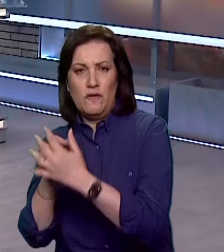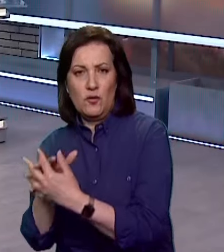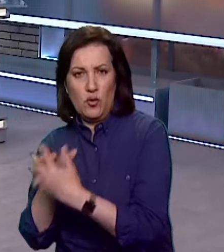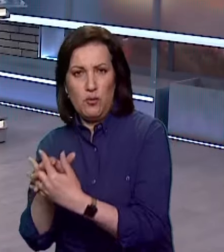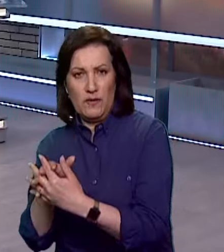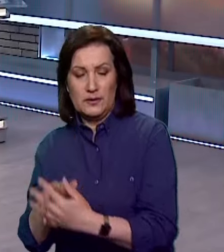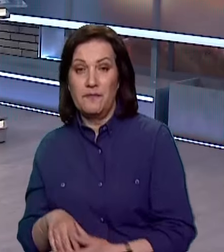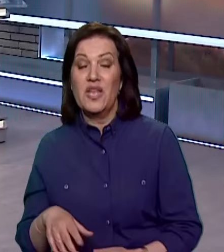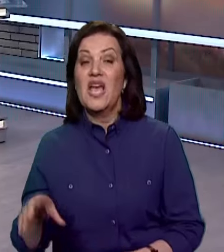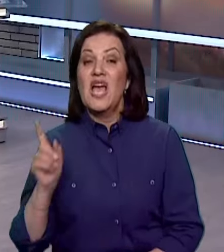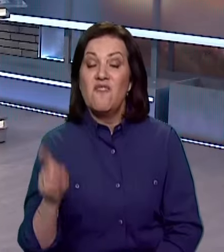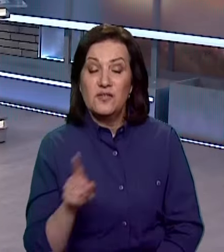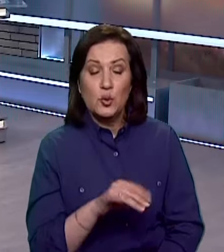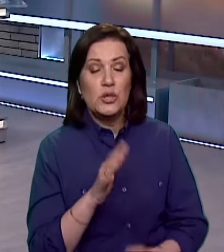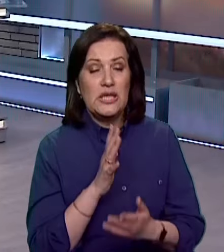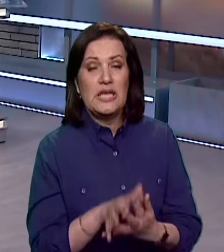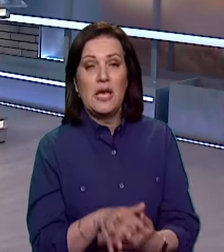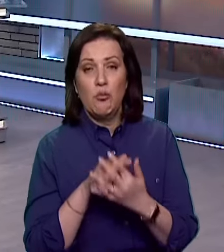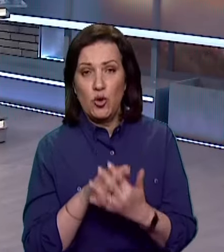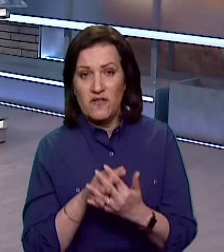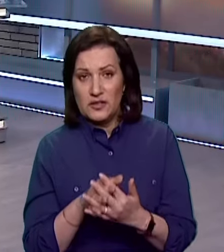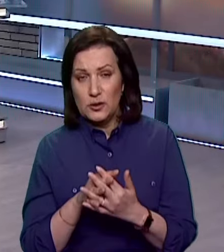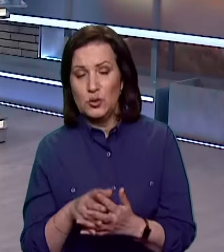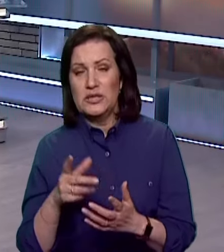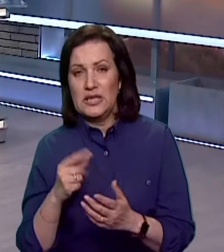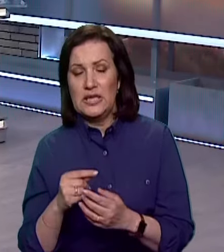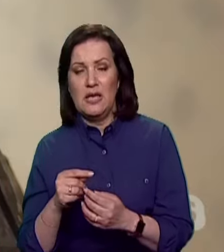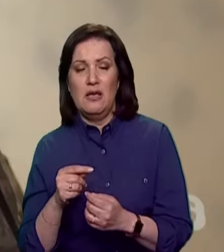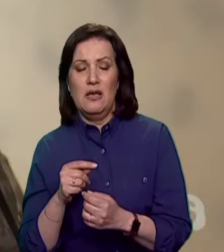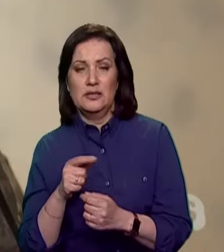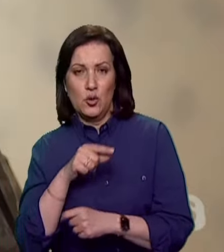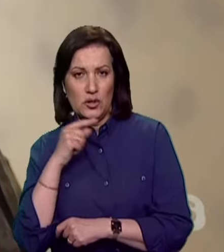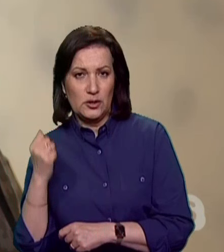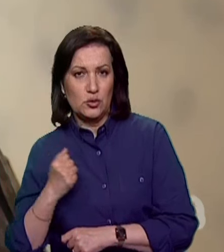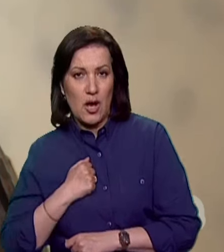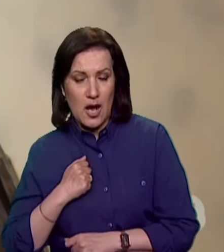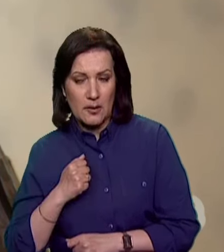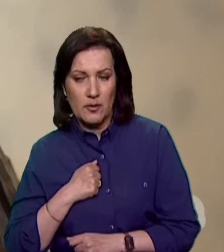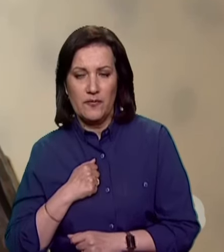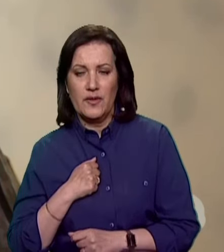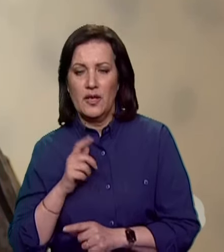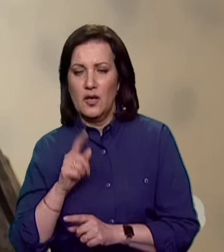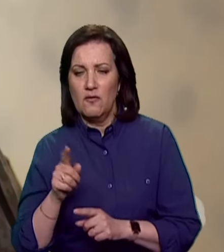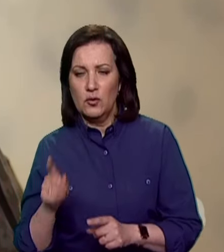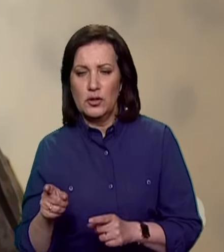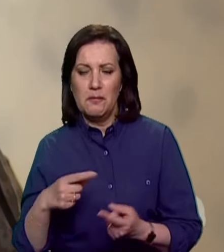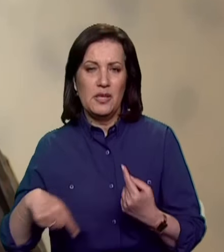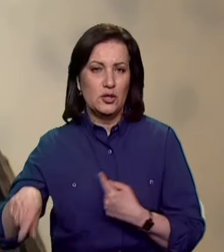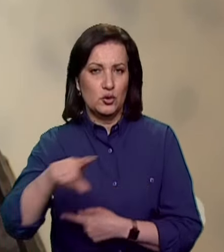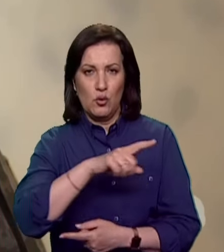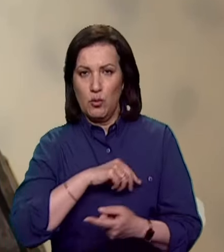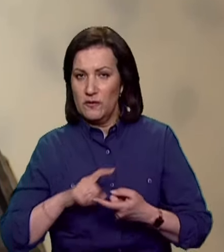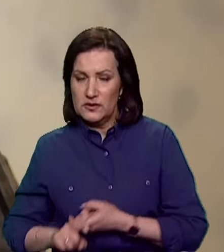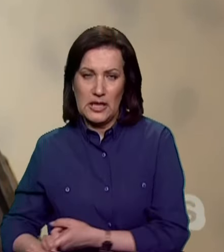Всюди, де відбуваються бойові зіткнення, де відбуваються бої з російською армією, вони між собою